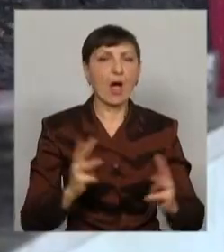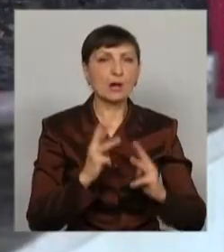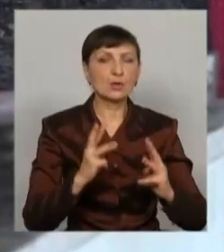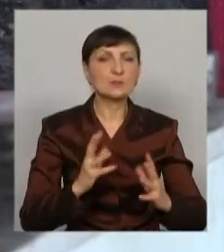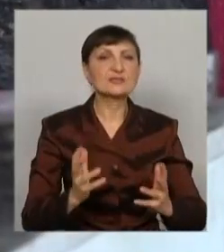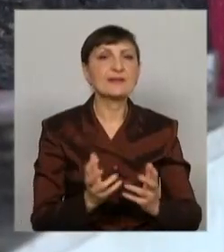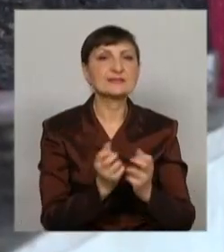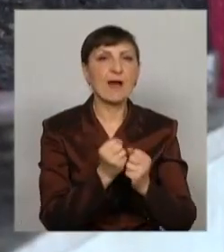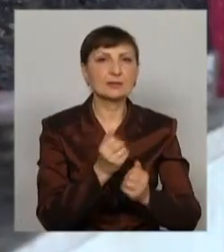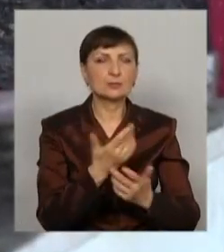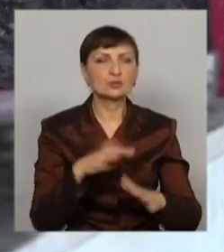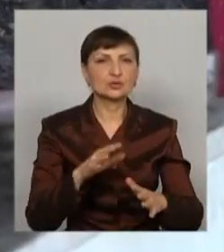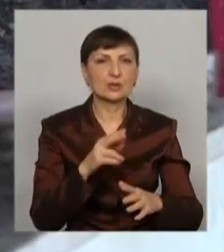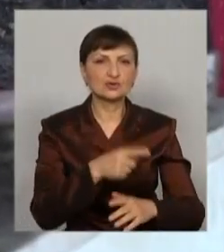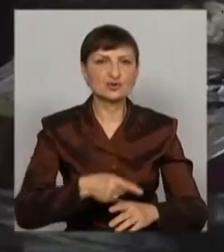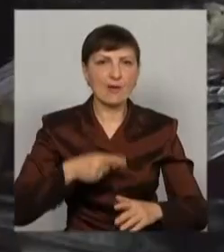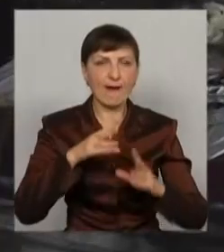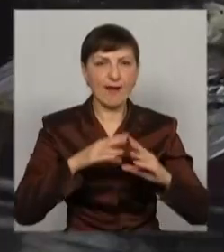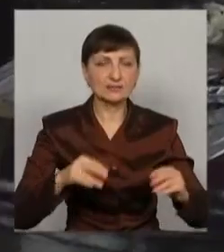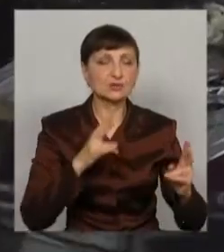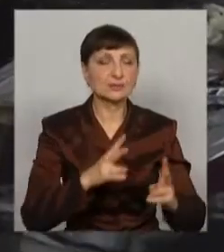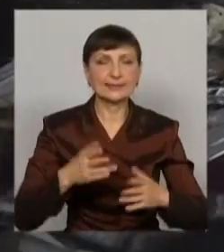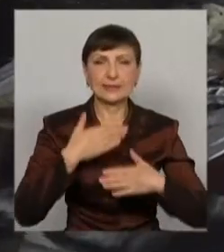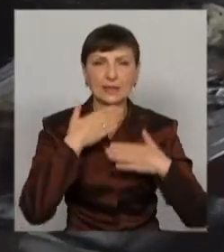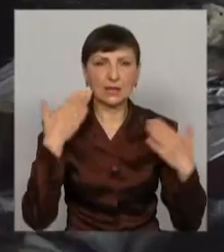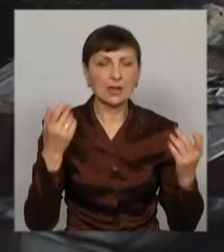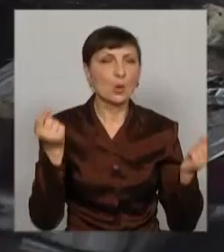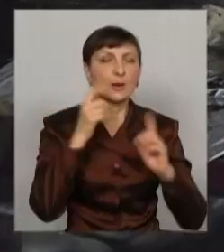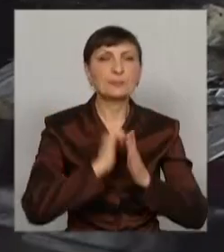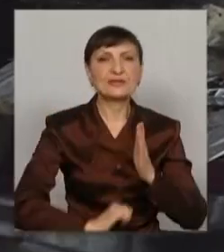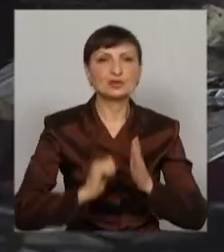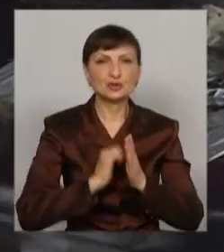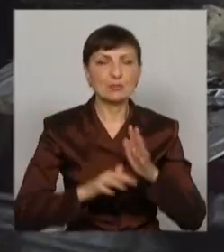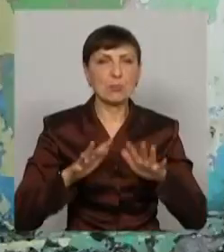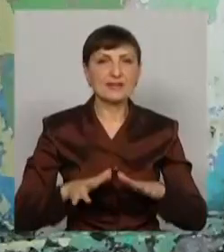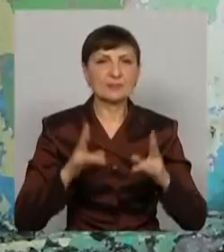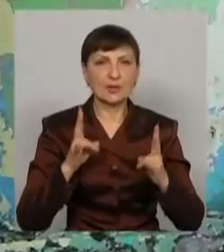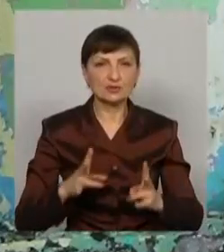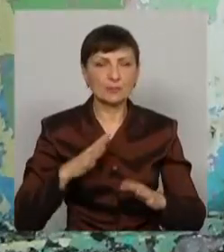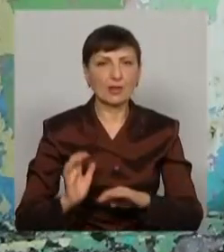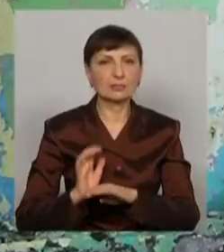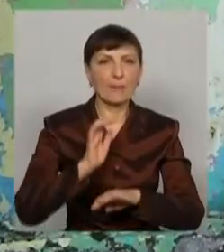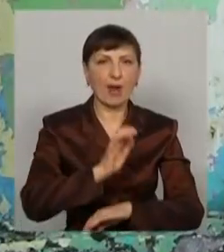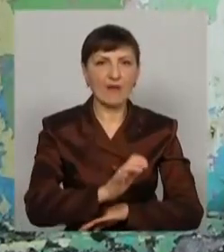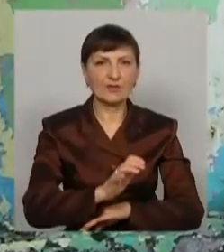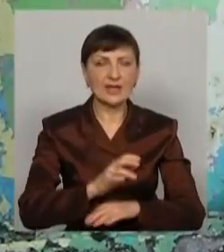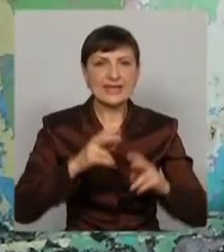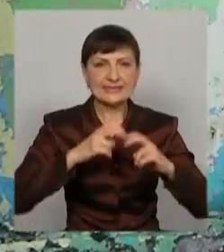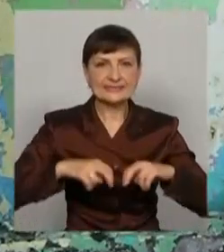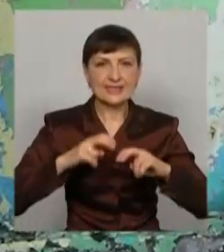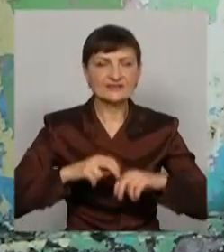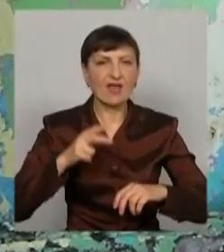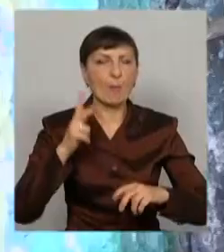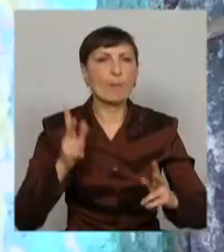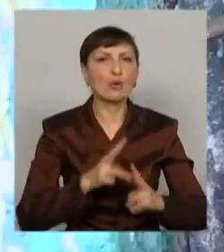боролись около часа, жертв и пострадавших нет. Для выяснения причин ЧС на место происшествия была направлена исследовательская